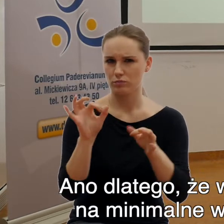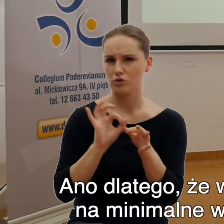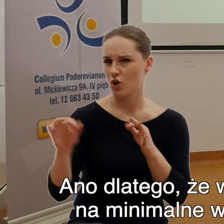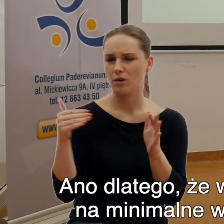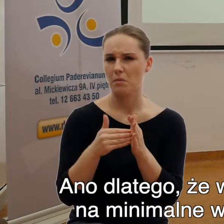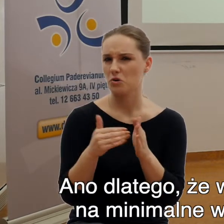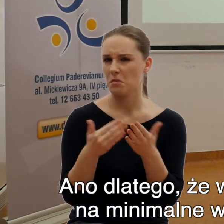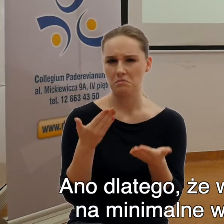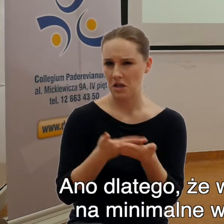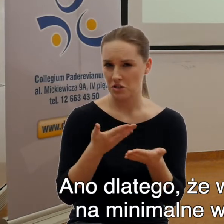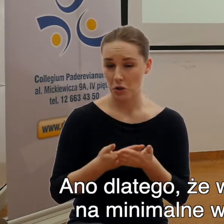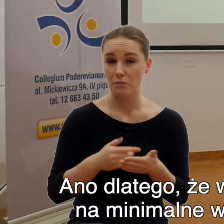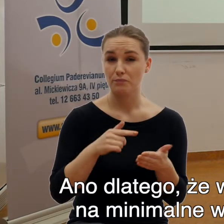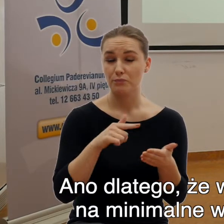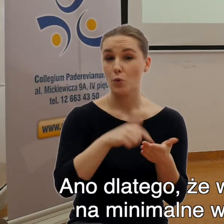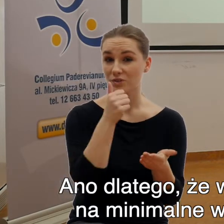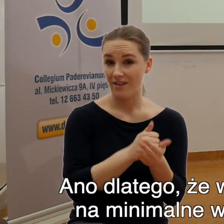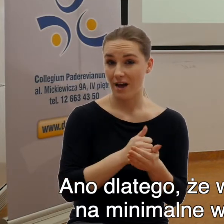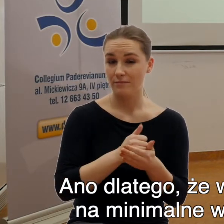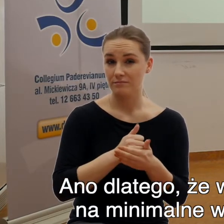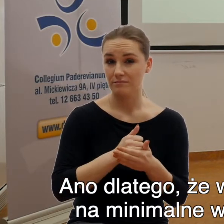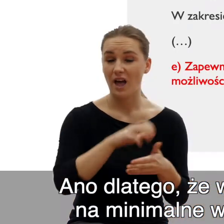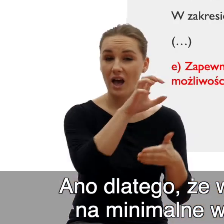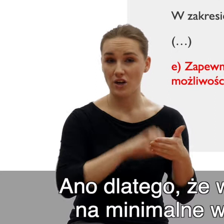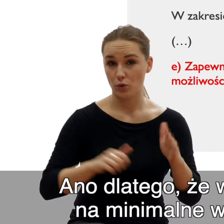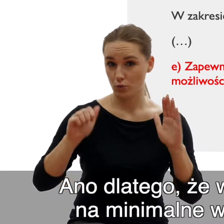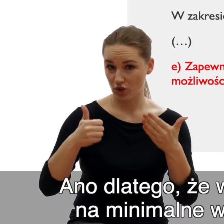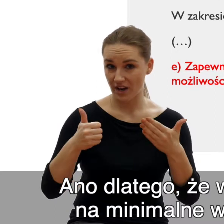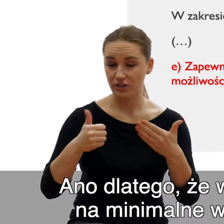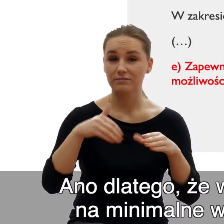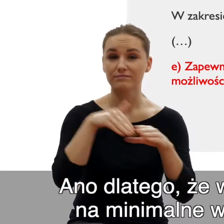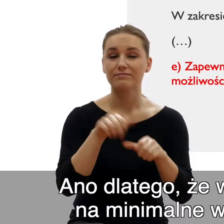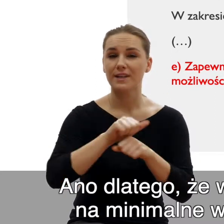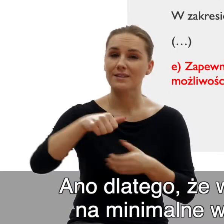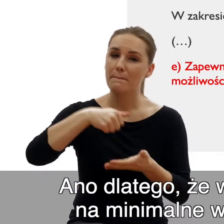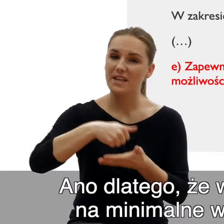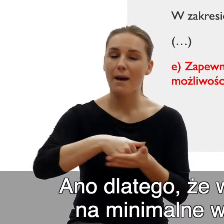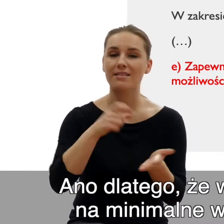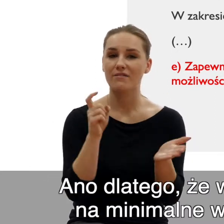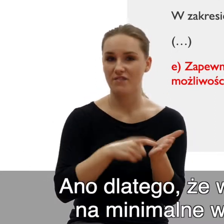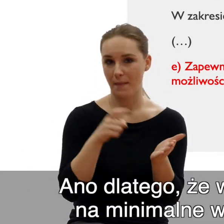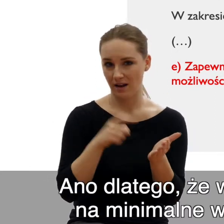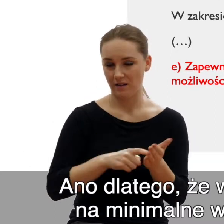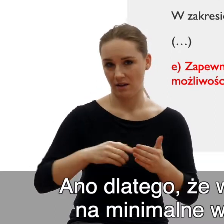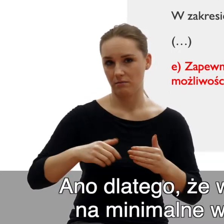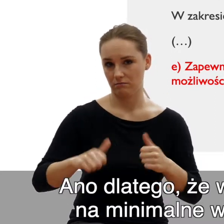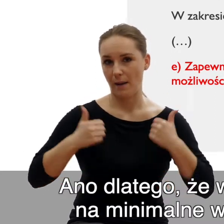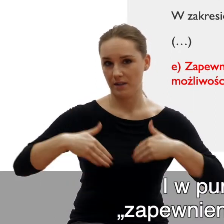Ano dlatego, że w ustawie tej, w artykule 6, wskazuje się na minimalne wymagania służące zapewnieniu